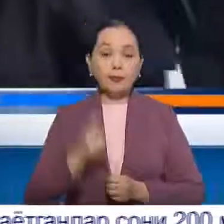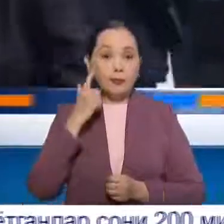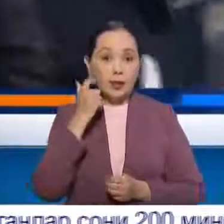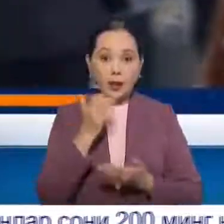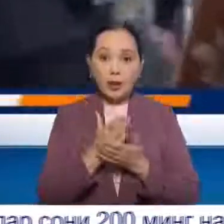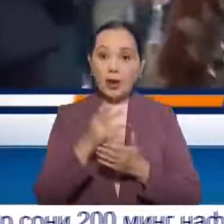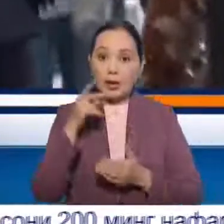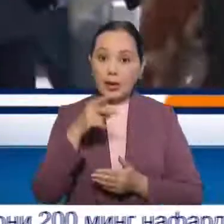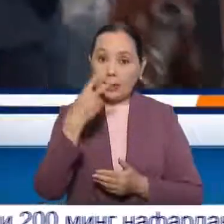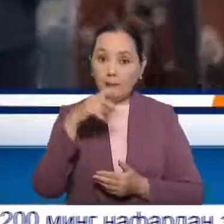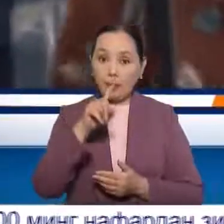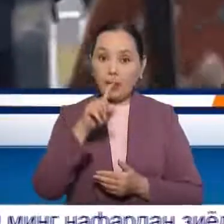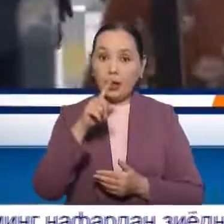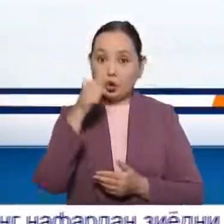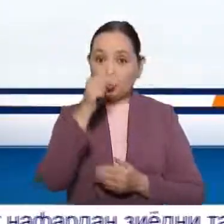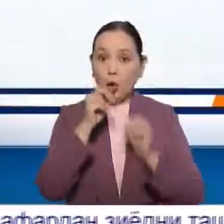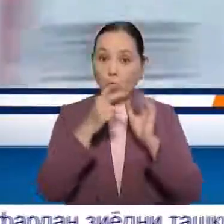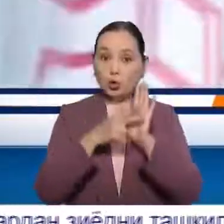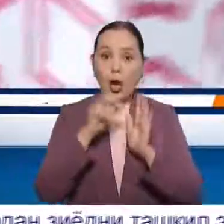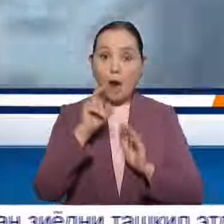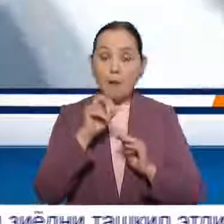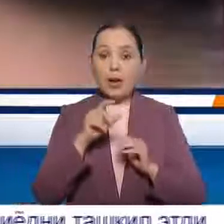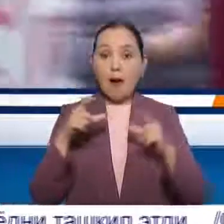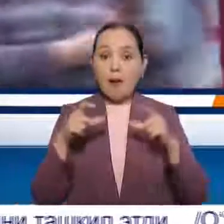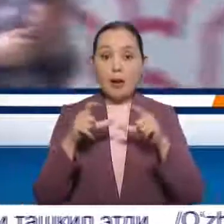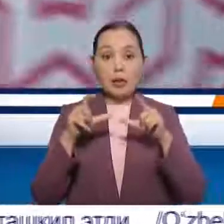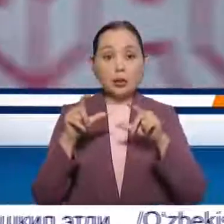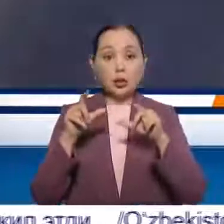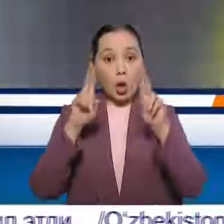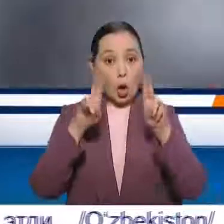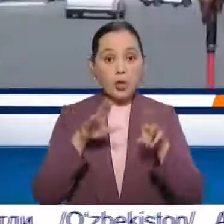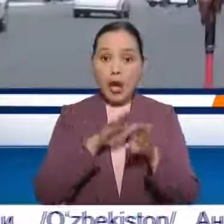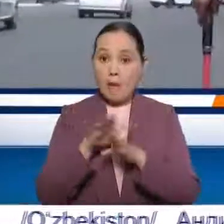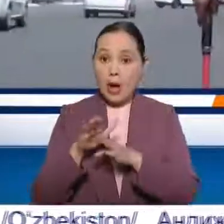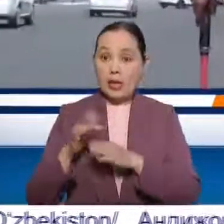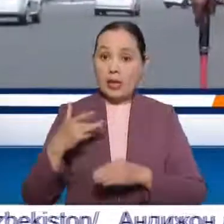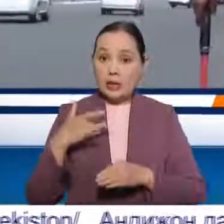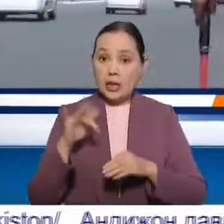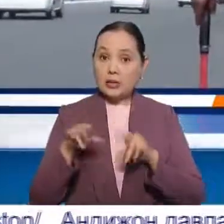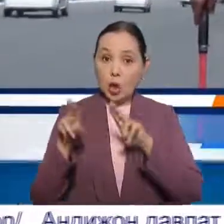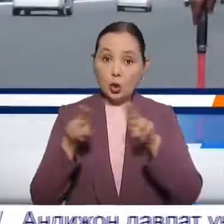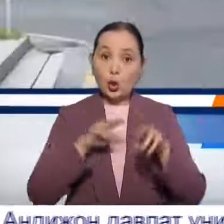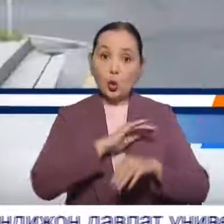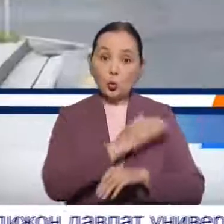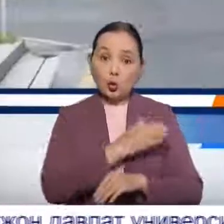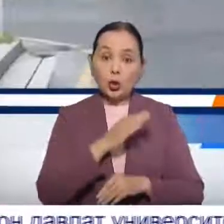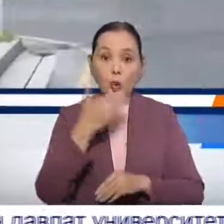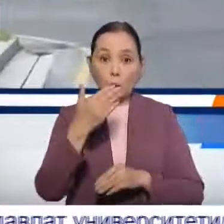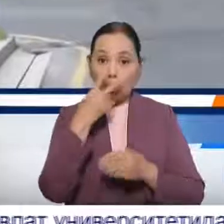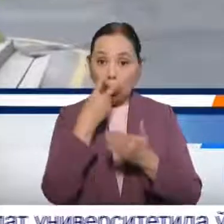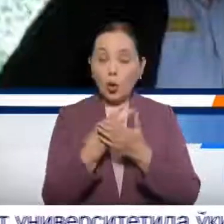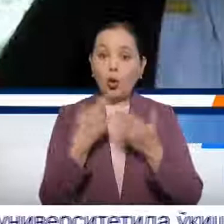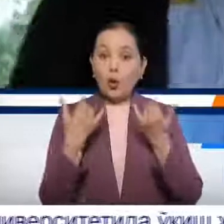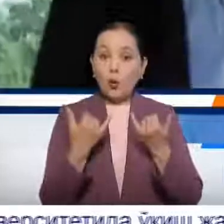Xabaringiz bor, 2021-yilning 18-aprelidan yurtimizda karantin qoidalariga amal qilinishini nazorat qilish yanada kuchaytirildi. Unga ko'ra,